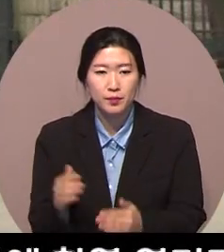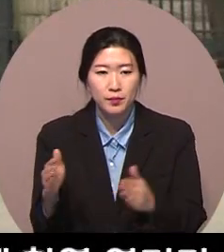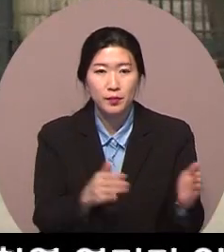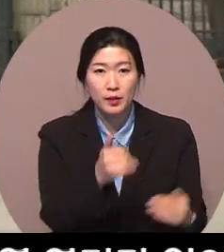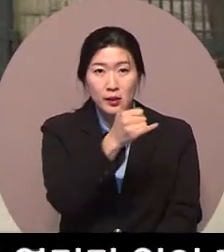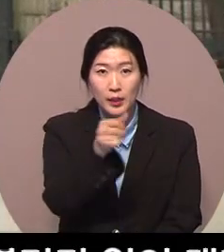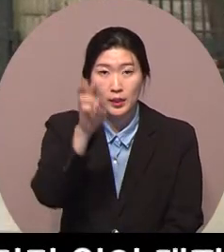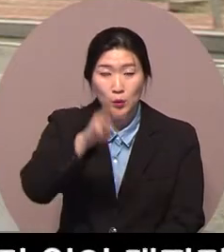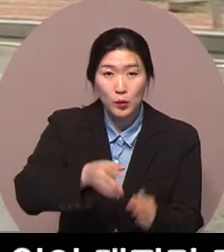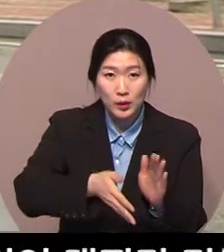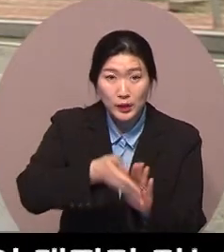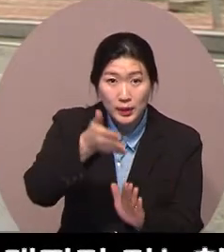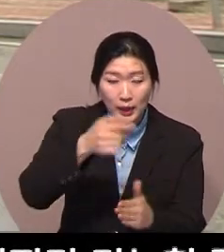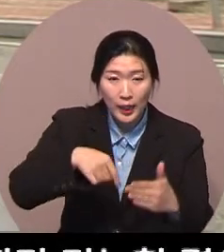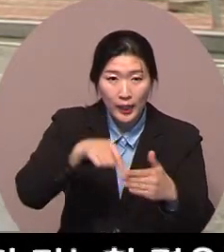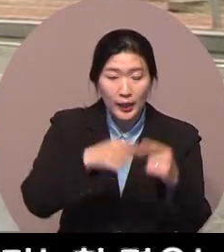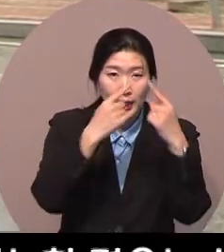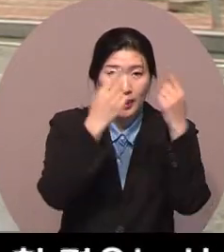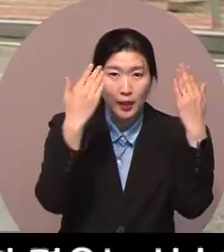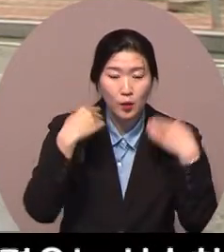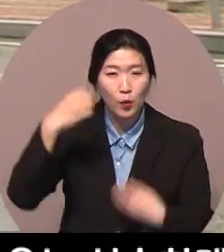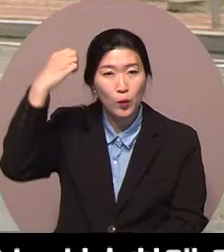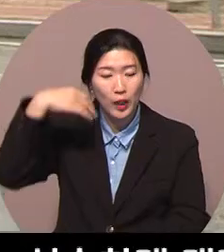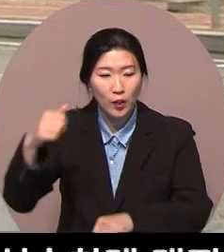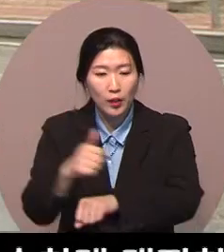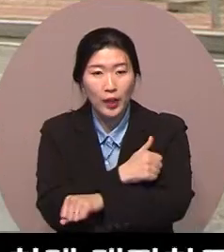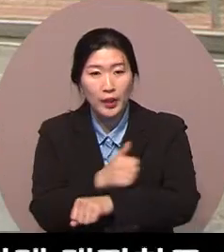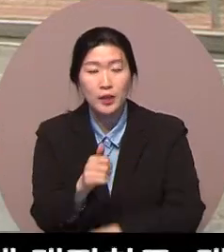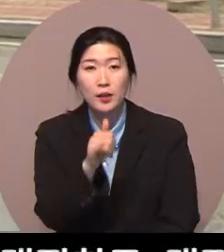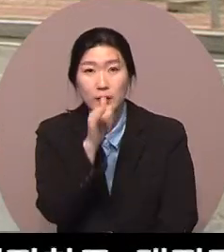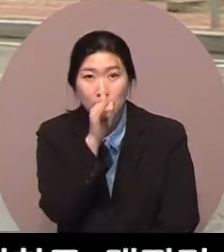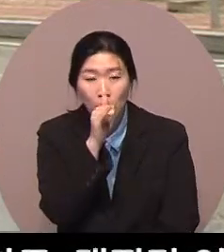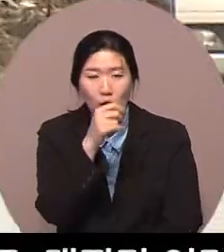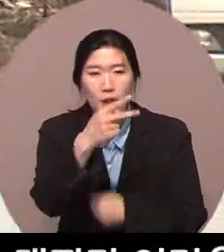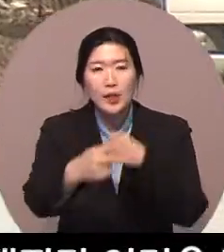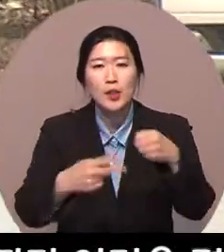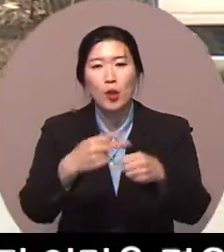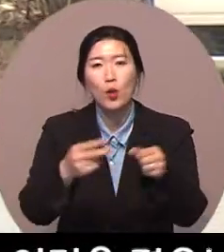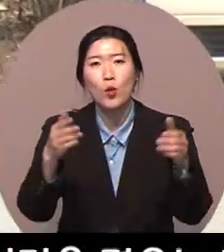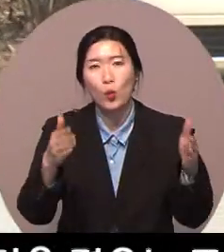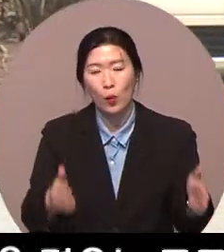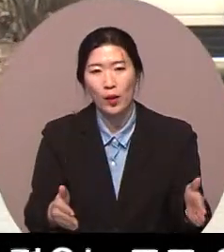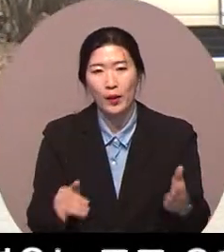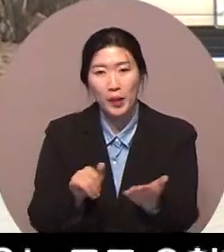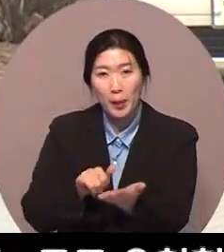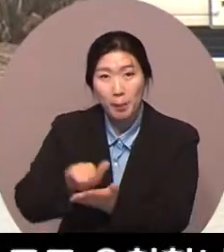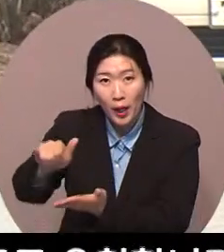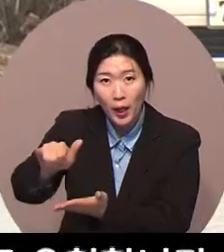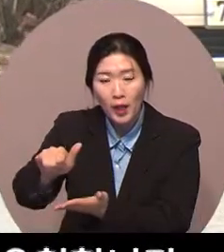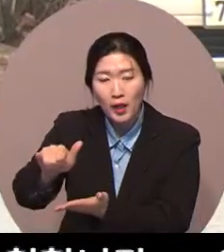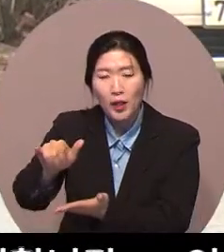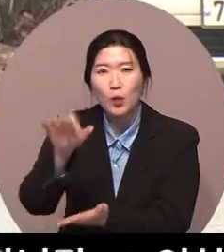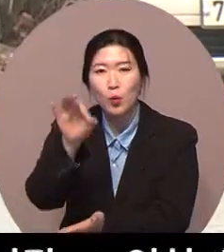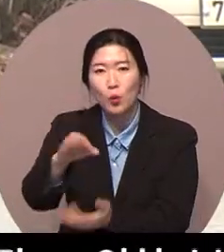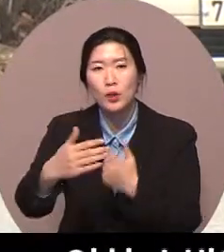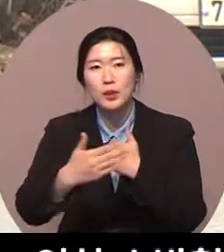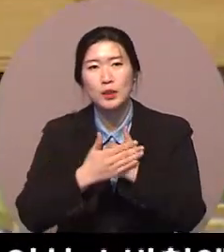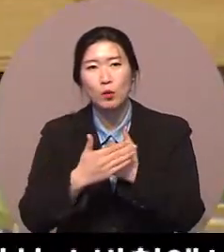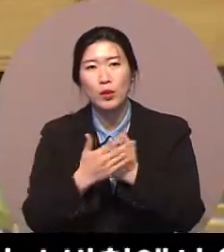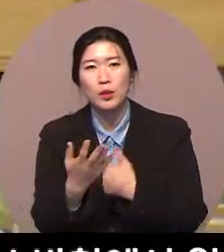대학이나 대학원에 다닌다면 최대 2년간, 연간 5천만 원까지 지원받아 해외 유학을 떠날 수 있게